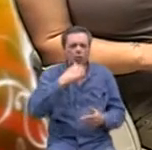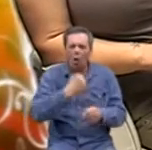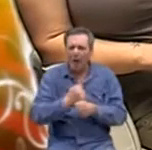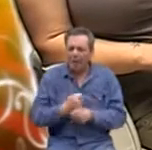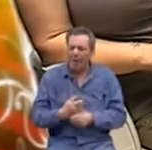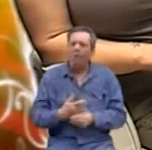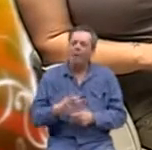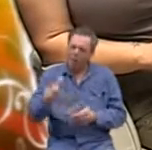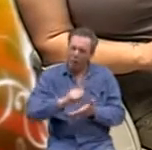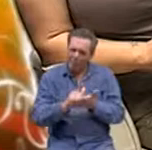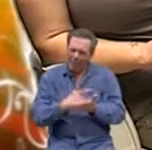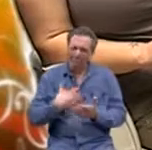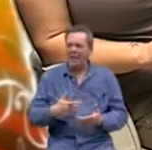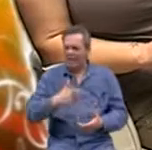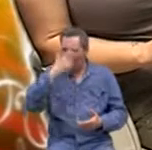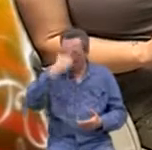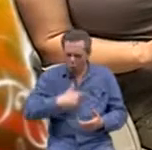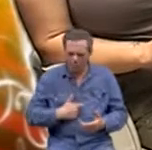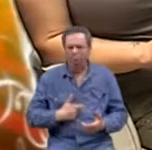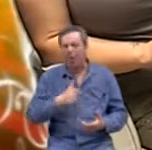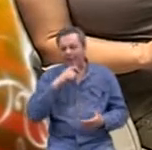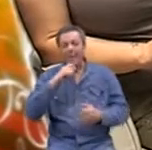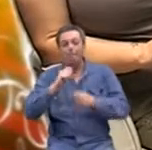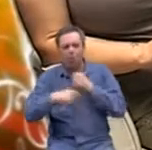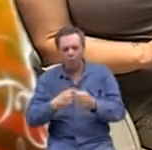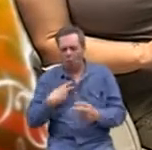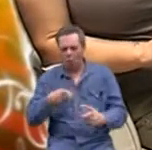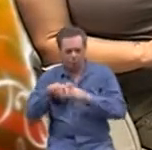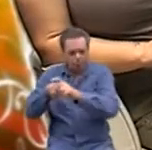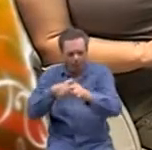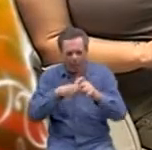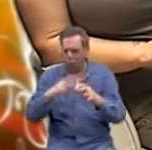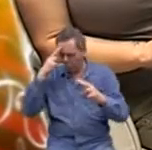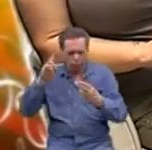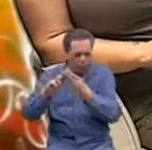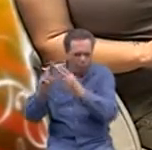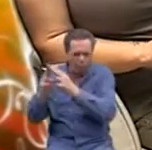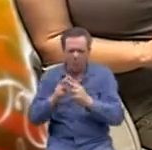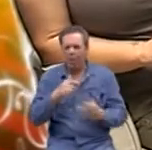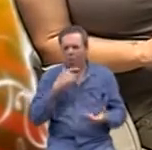se osobno i kao poslovni subjekti na sve načine povežu, upoznaju